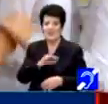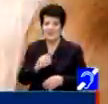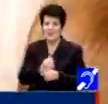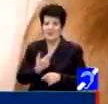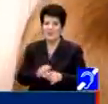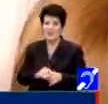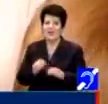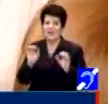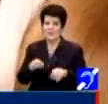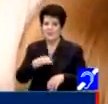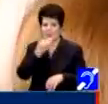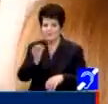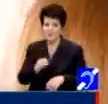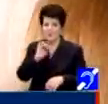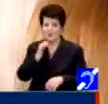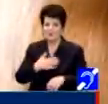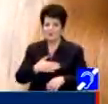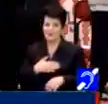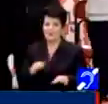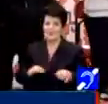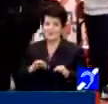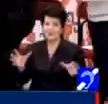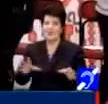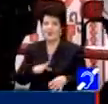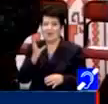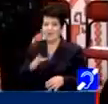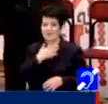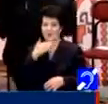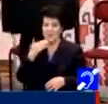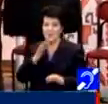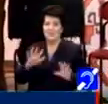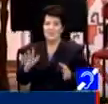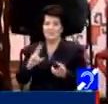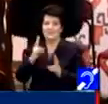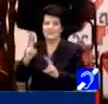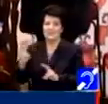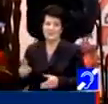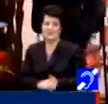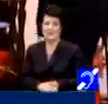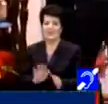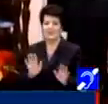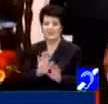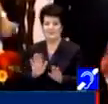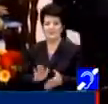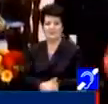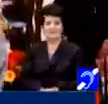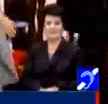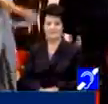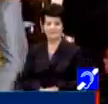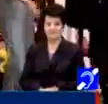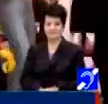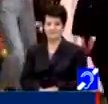pot spune cât mai sunt bunicii noștri. Sărbătoarea a fost condimentată cu multe cântece și dansuri. Dansează bunicuțele,